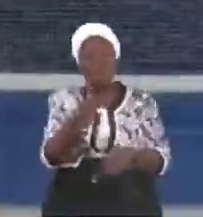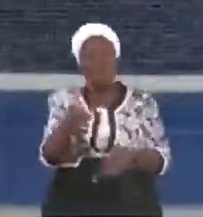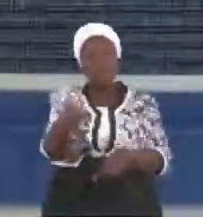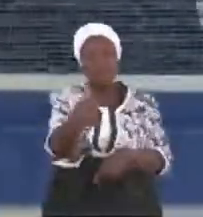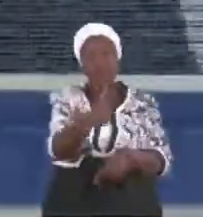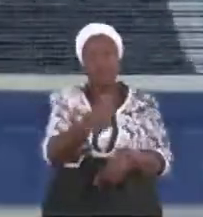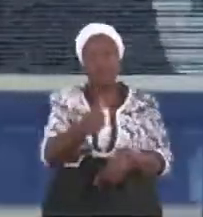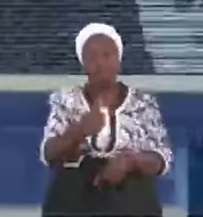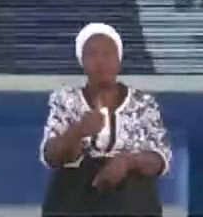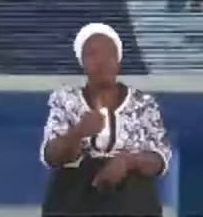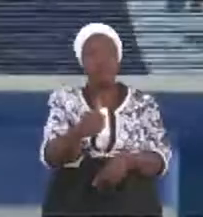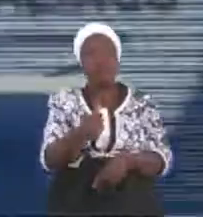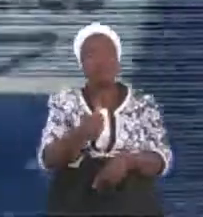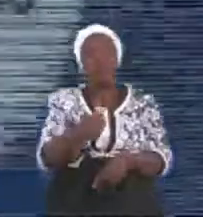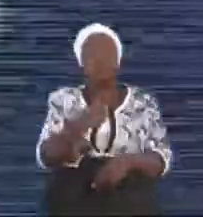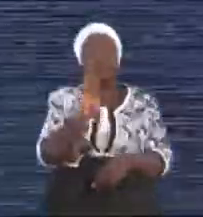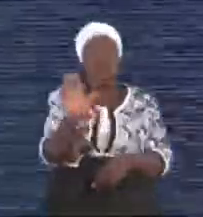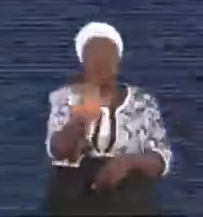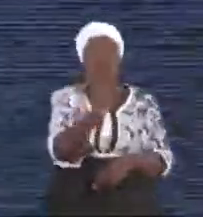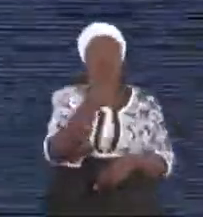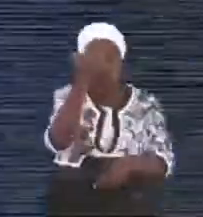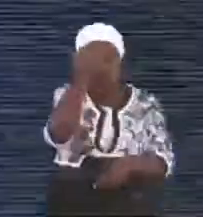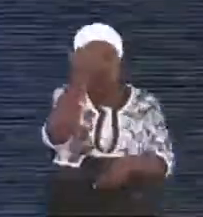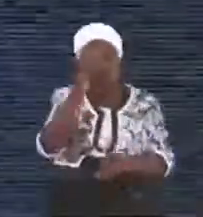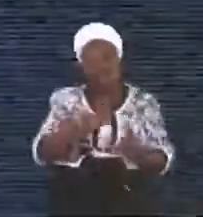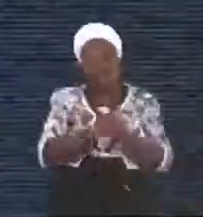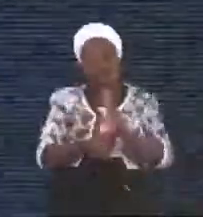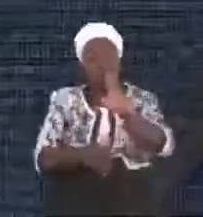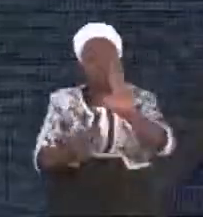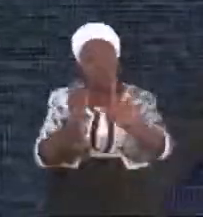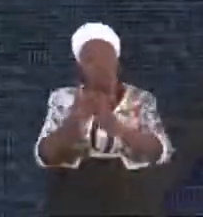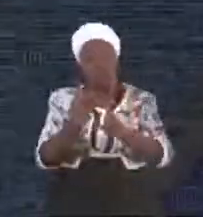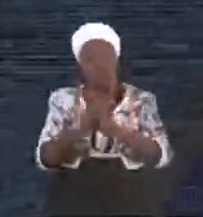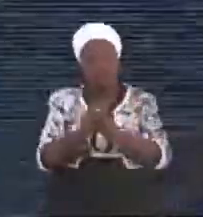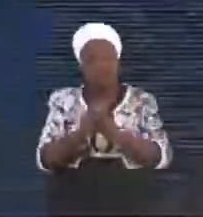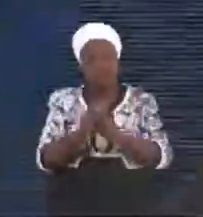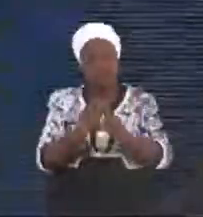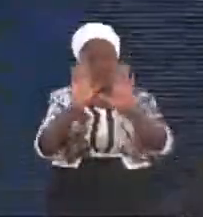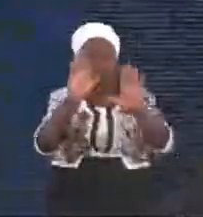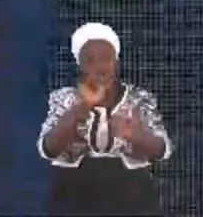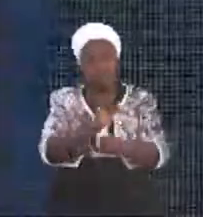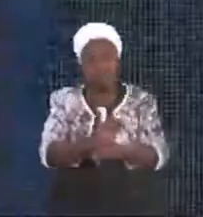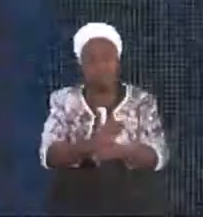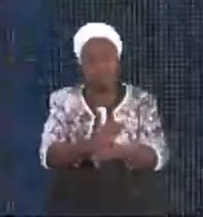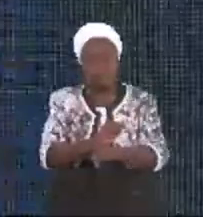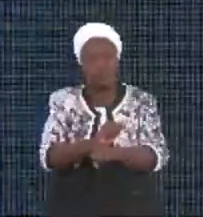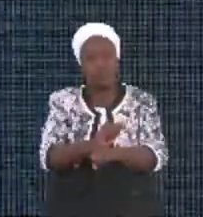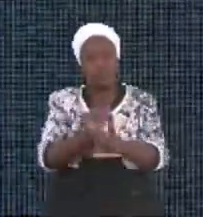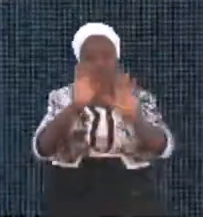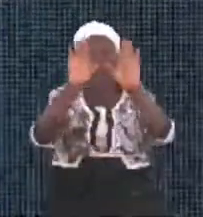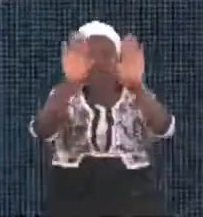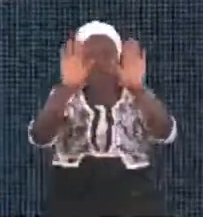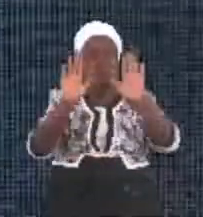Ces trois mots-là, miracles, les prodiges et les signes que Dieu